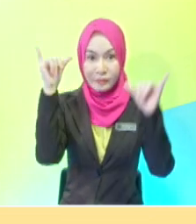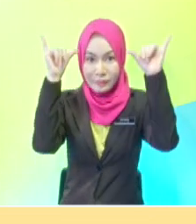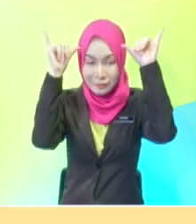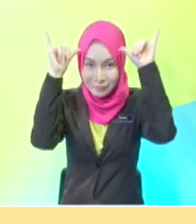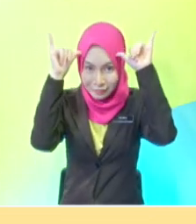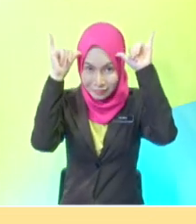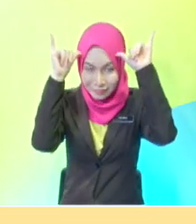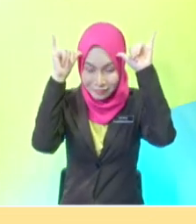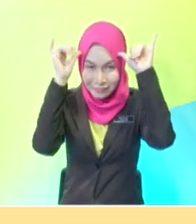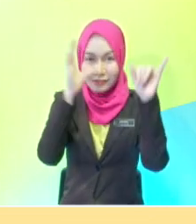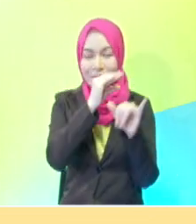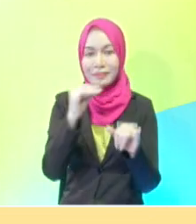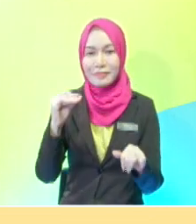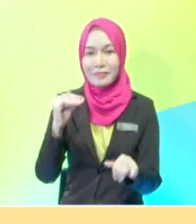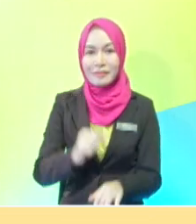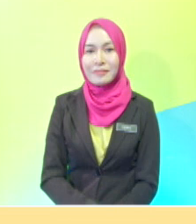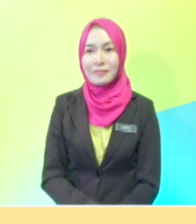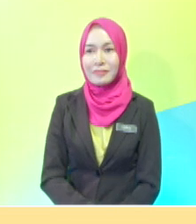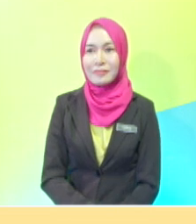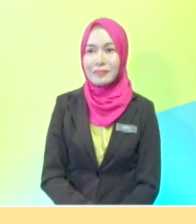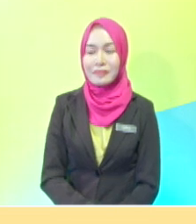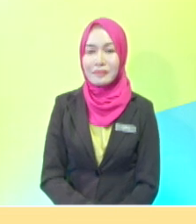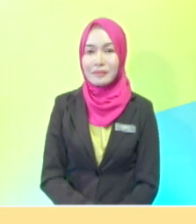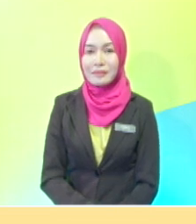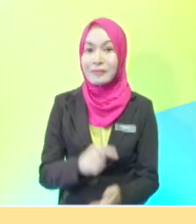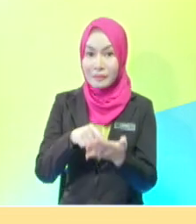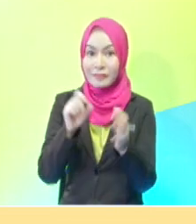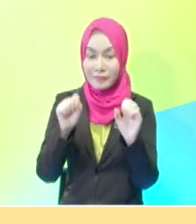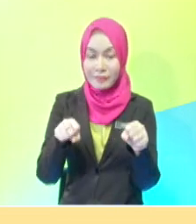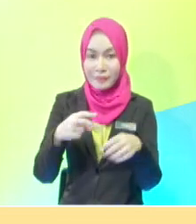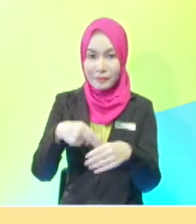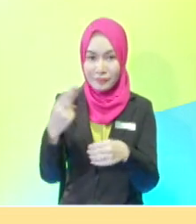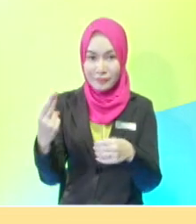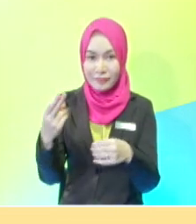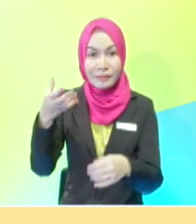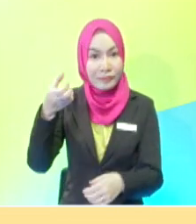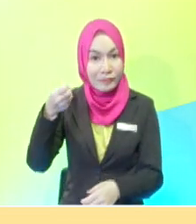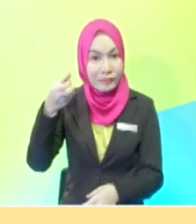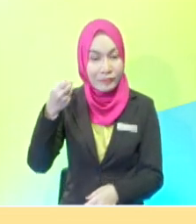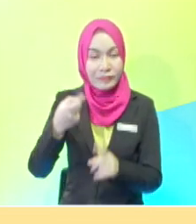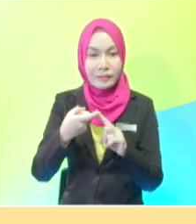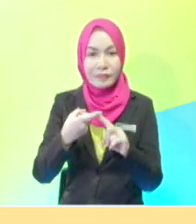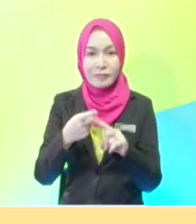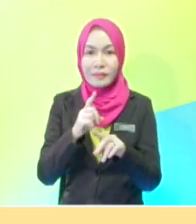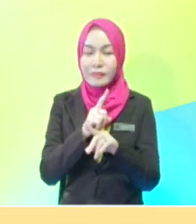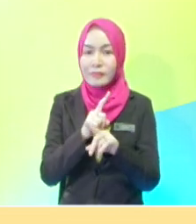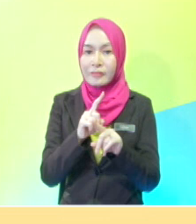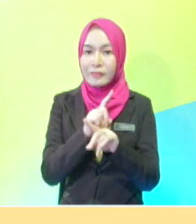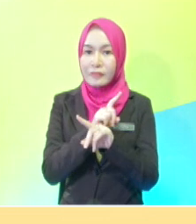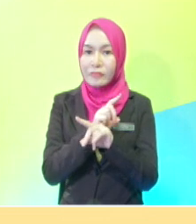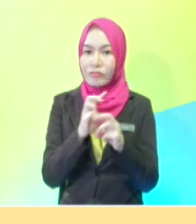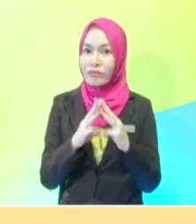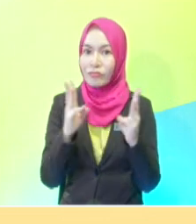lembut transgenik dihasilkan menghasilkan susu tanpa beta lacto globulin yaitu